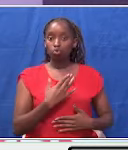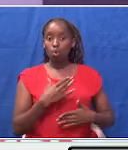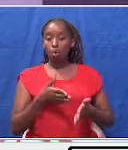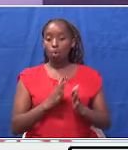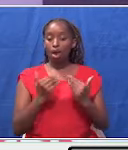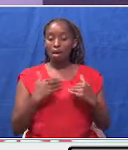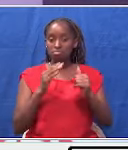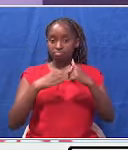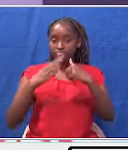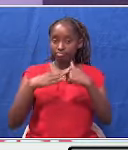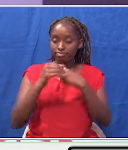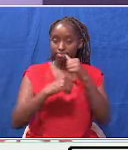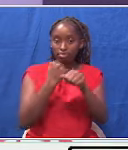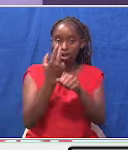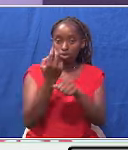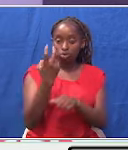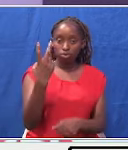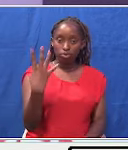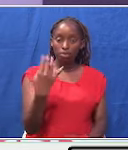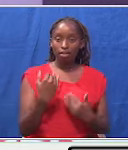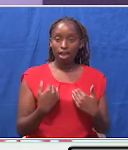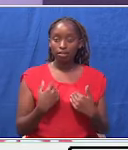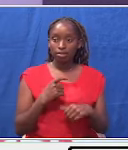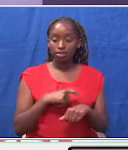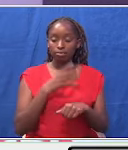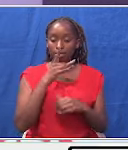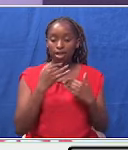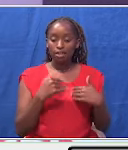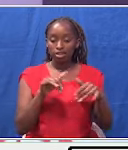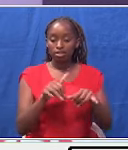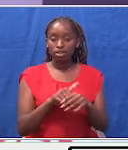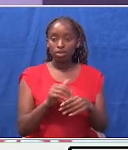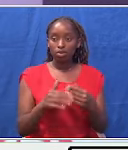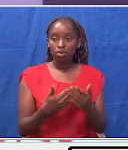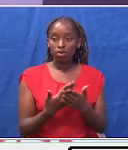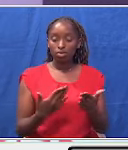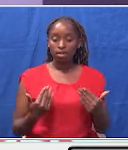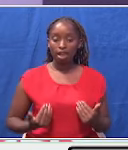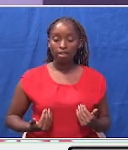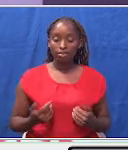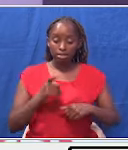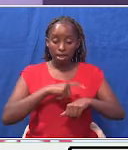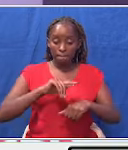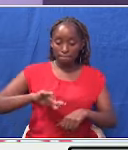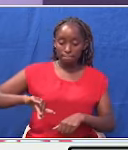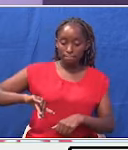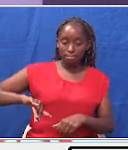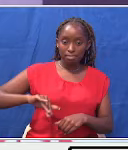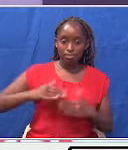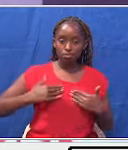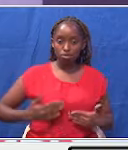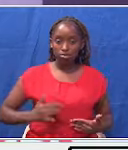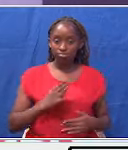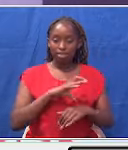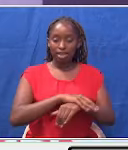mwaka 2012, wakati huo akiwa mkurugenzi mkuu wa KVDA, huku mabaki ya mwili wake yakigunduliwa miaka